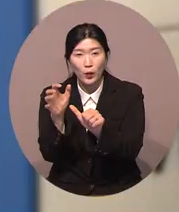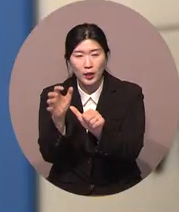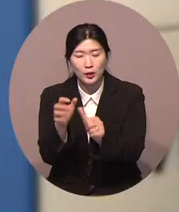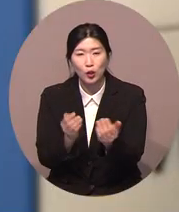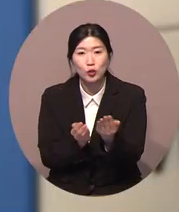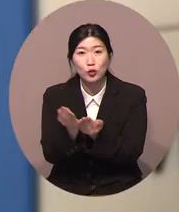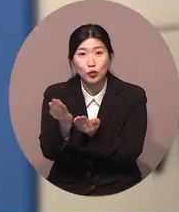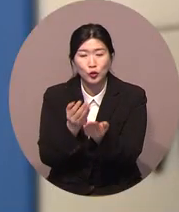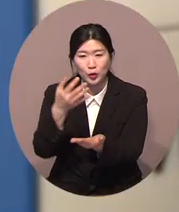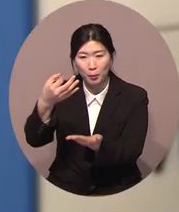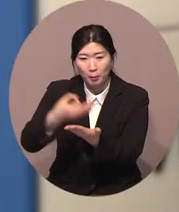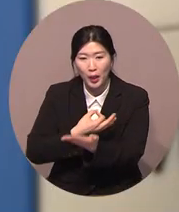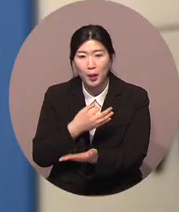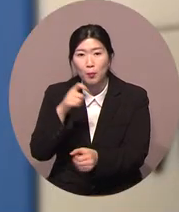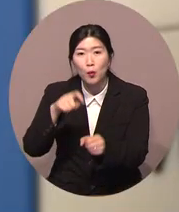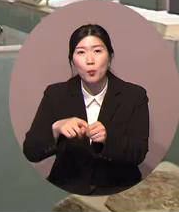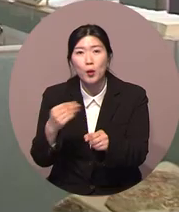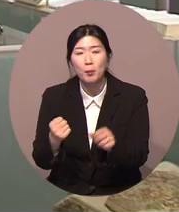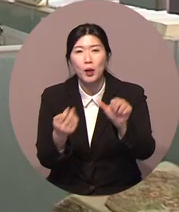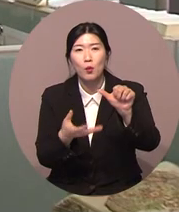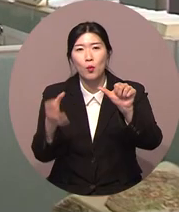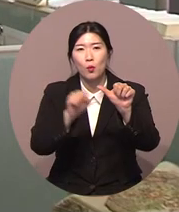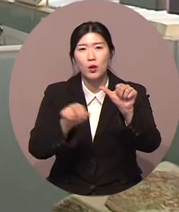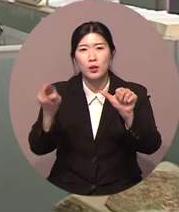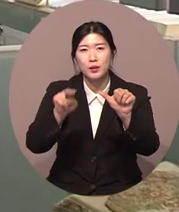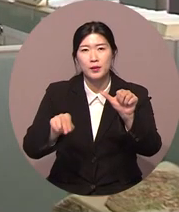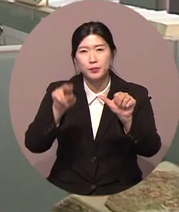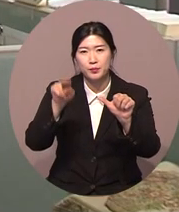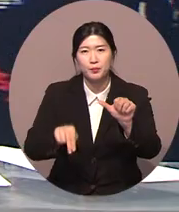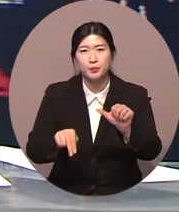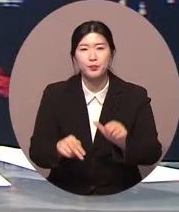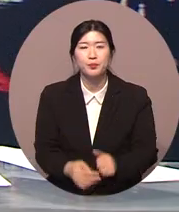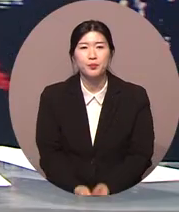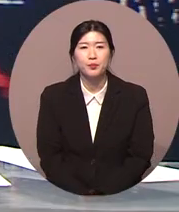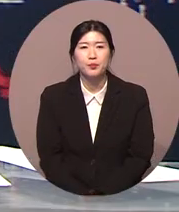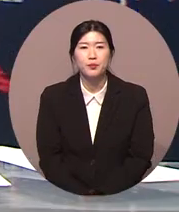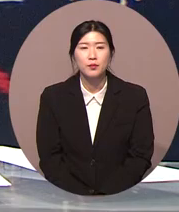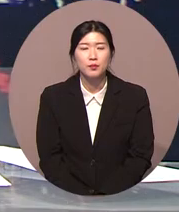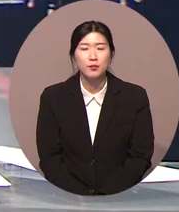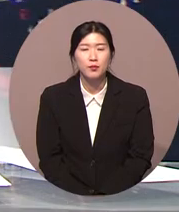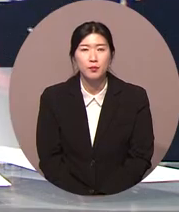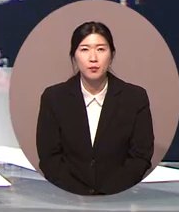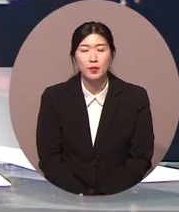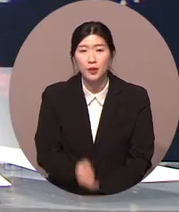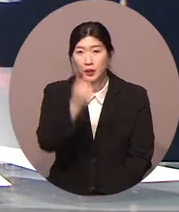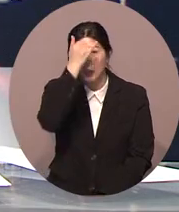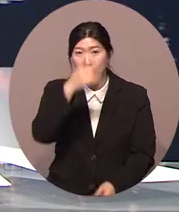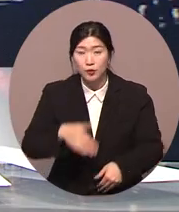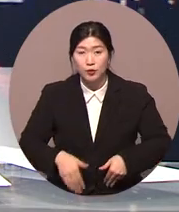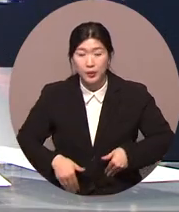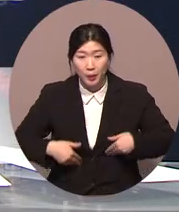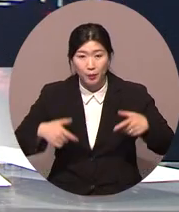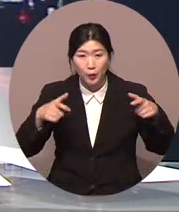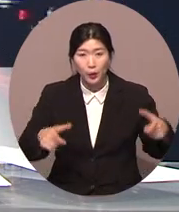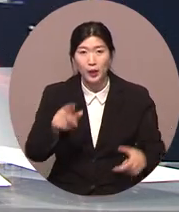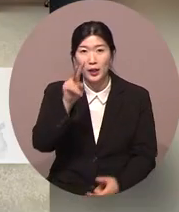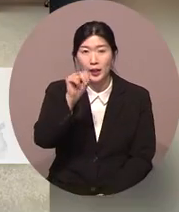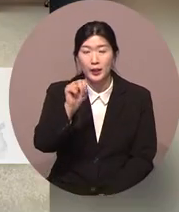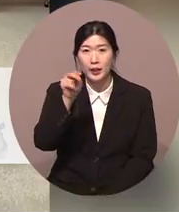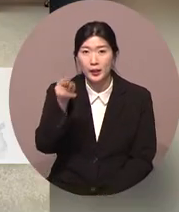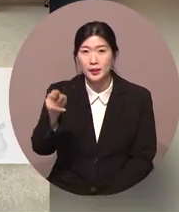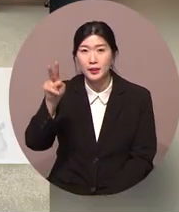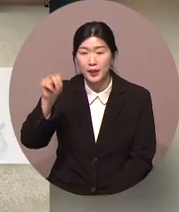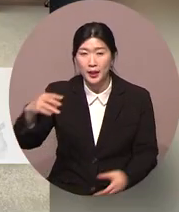수출액 5억 달러 달성을 목표로 세웠습니다 충남도가 nhm 페이코와 업무 협약을